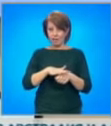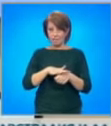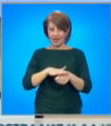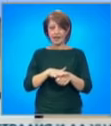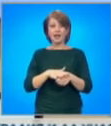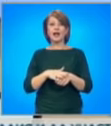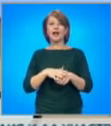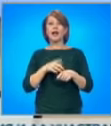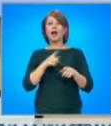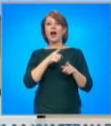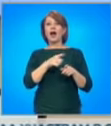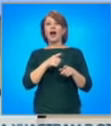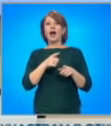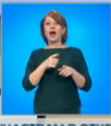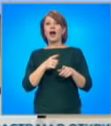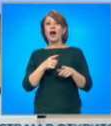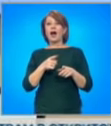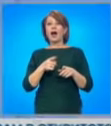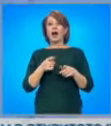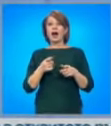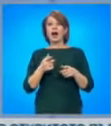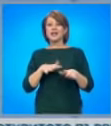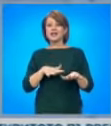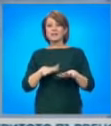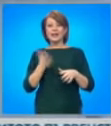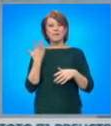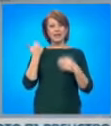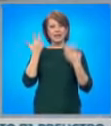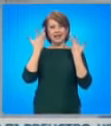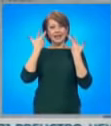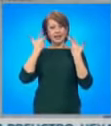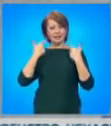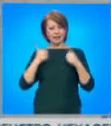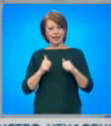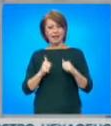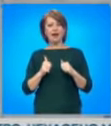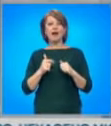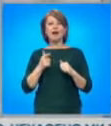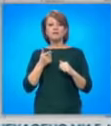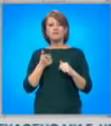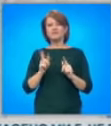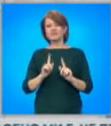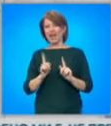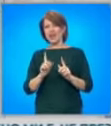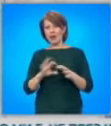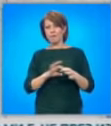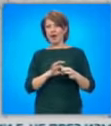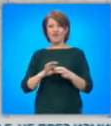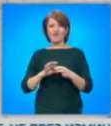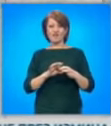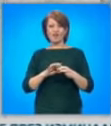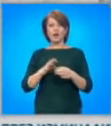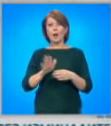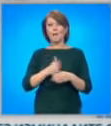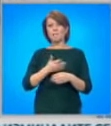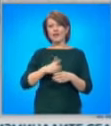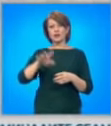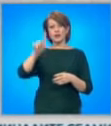са земетресенията преди 10 на дена. Пресилено ще бъде да говорим за връзка между, особено между Софийското